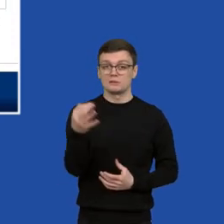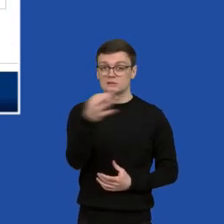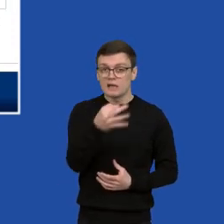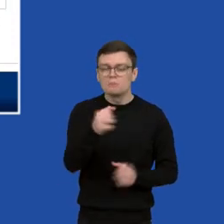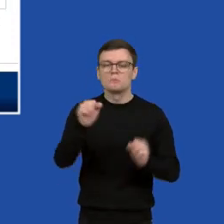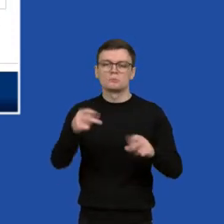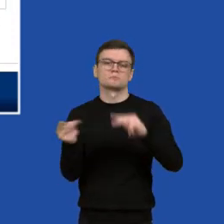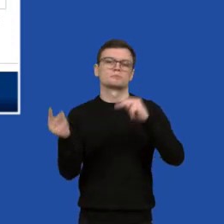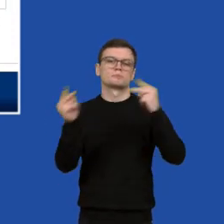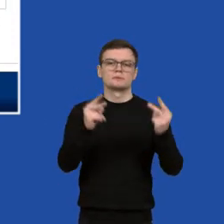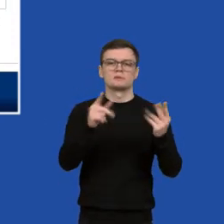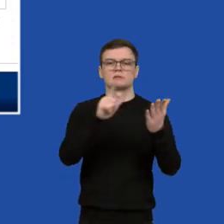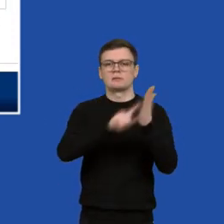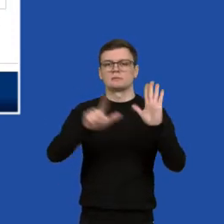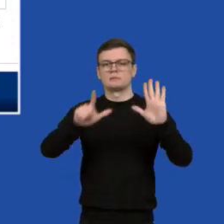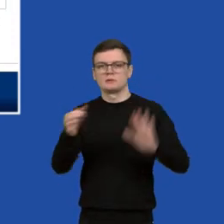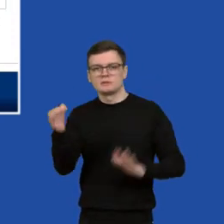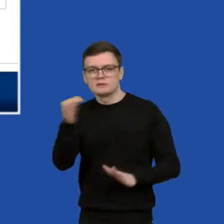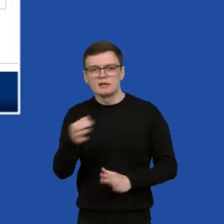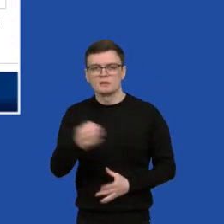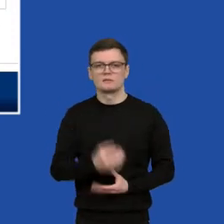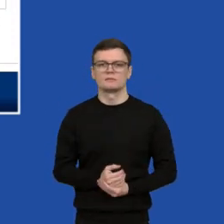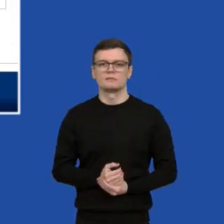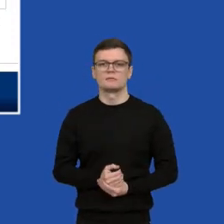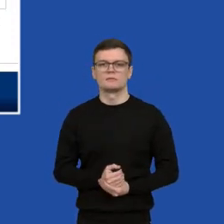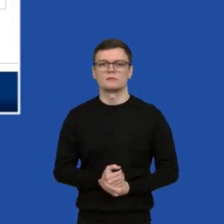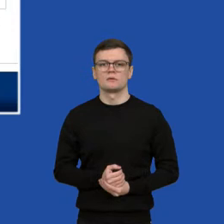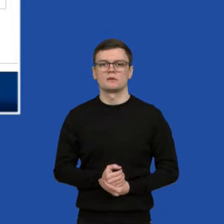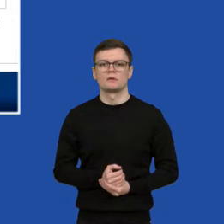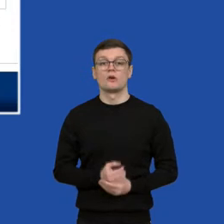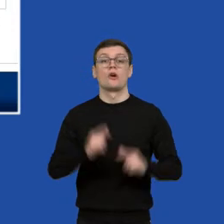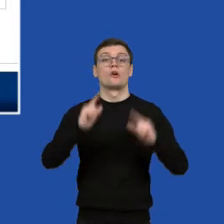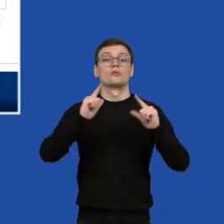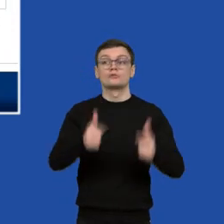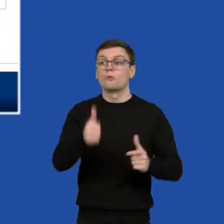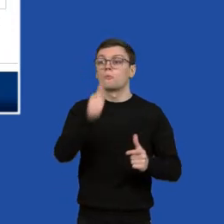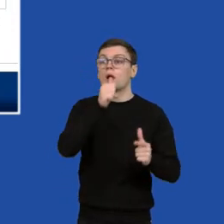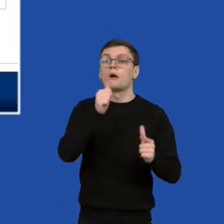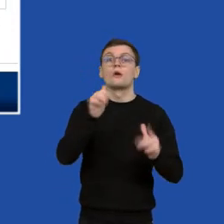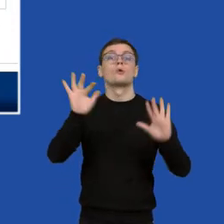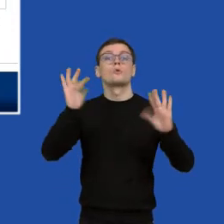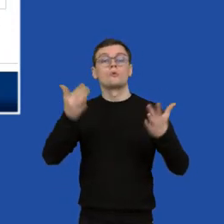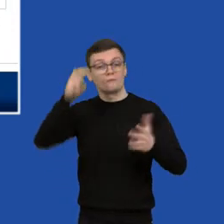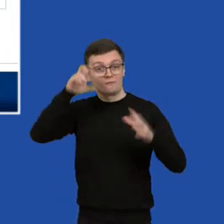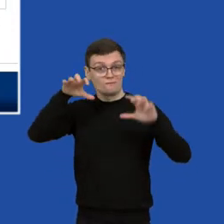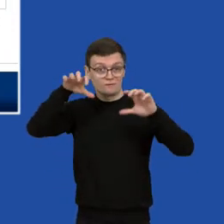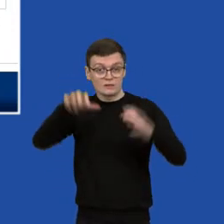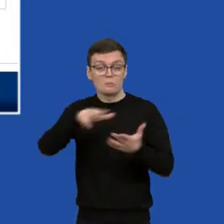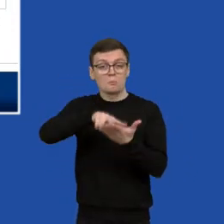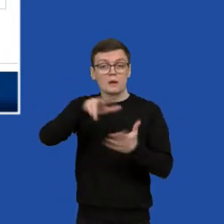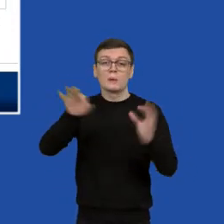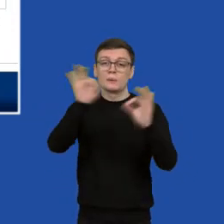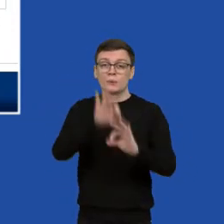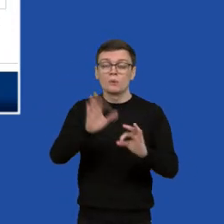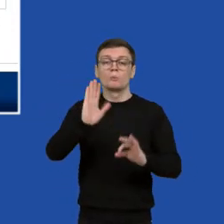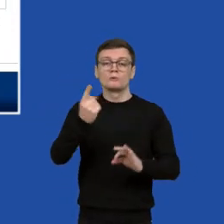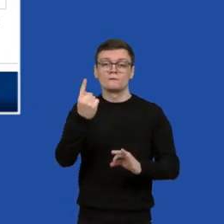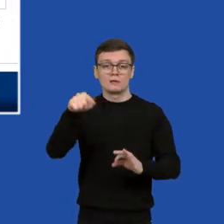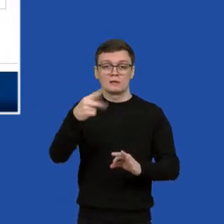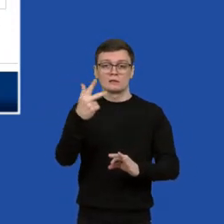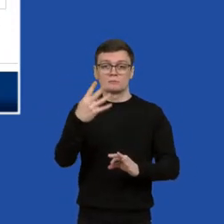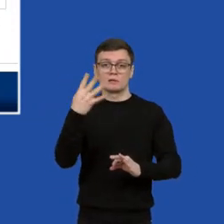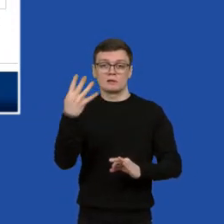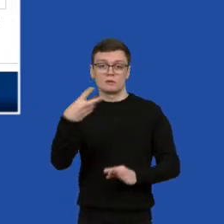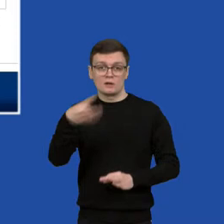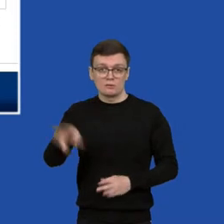būti 77, o ne euras 34, kuris būtų, jeigu vyriausybė nesiimtų jokių papildomų sprendimų. Šie sprendimai